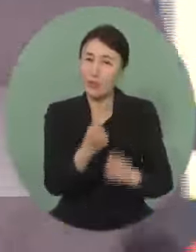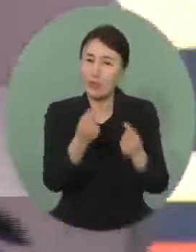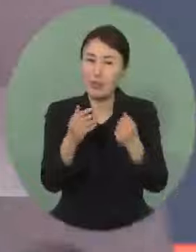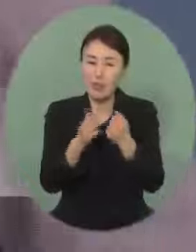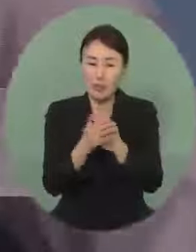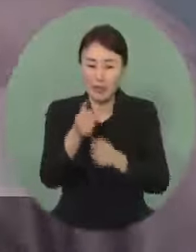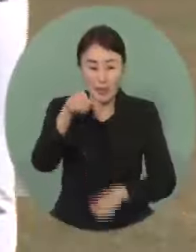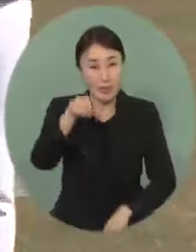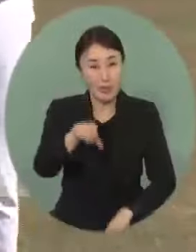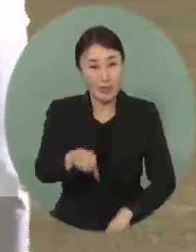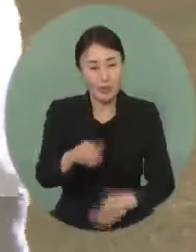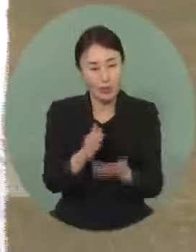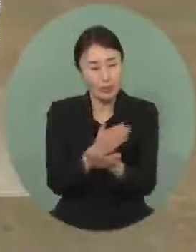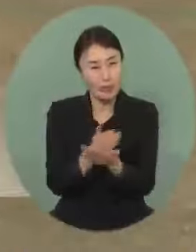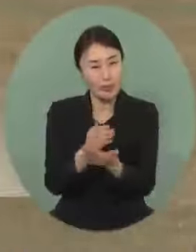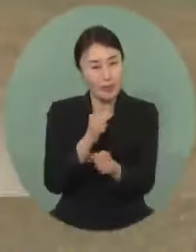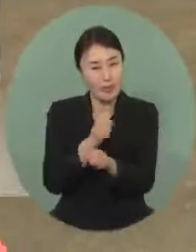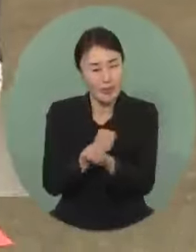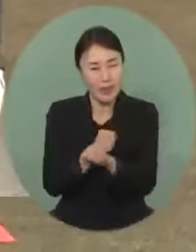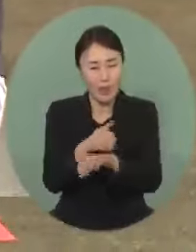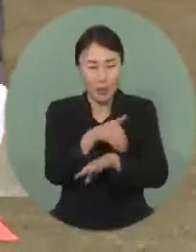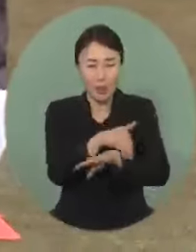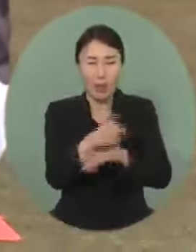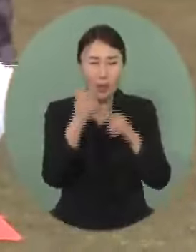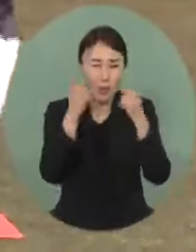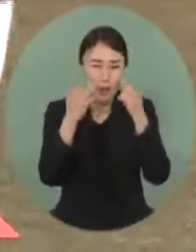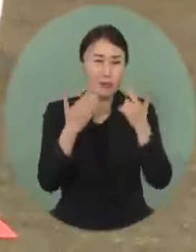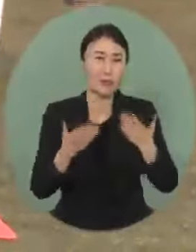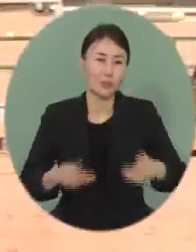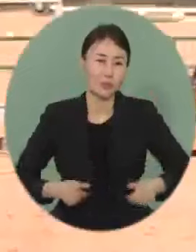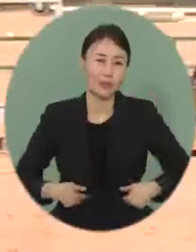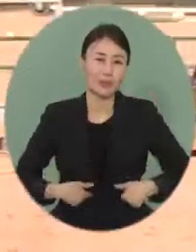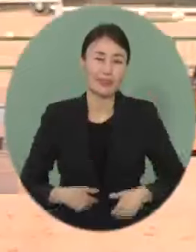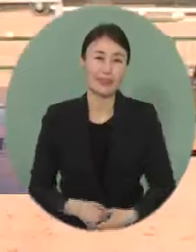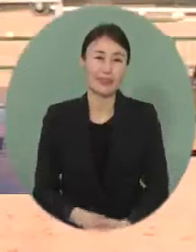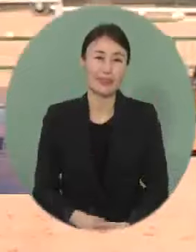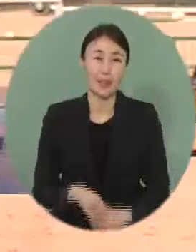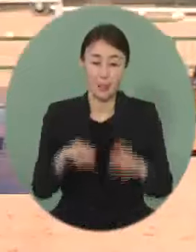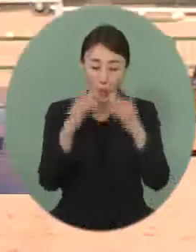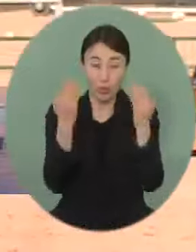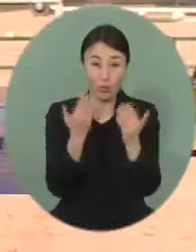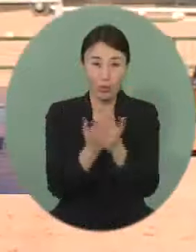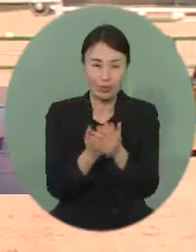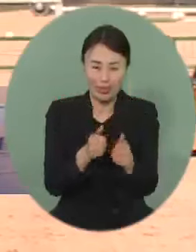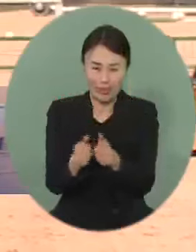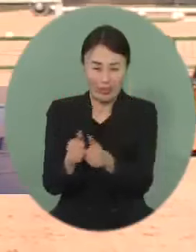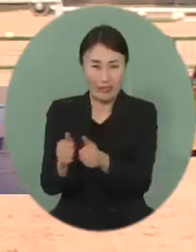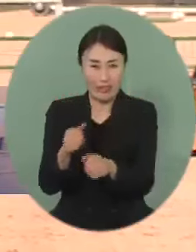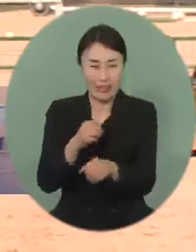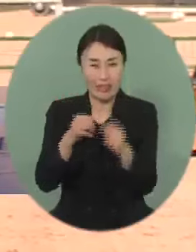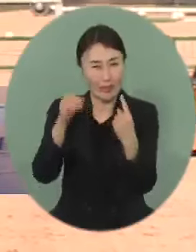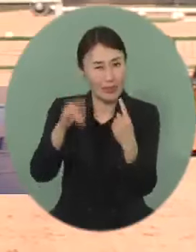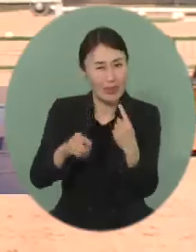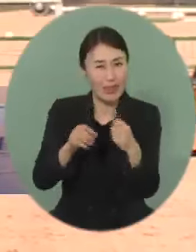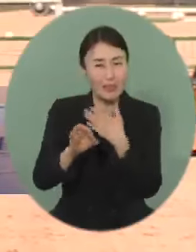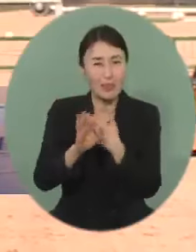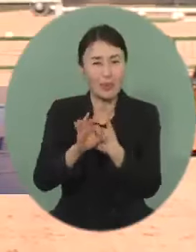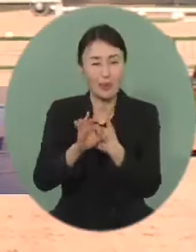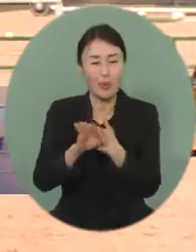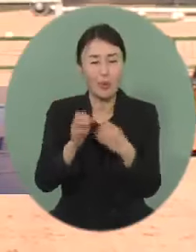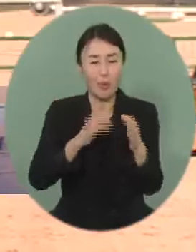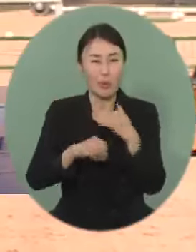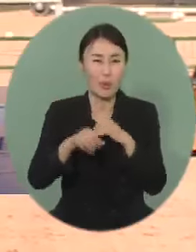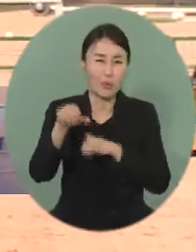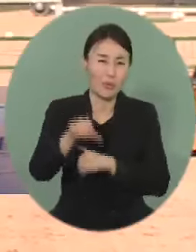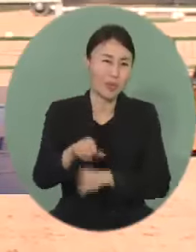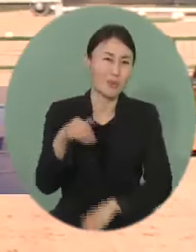경기를 구분하는 확실한 전략이 필요하다고 강조했습니다. 모든 경기를 다 잡으려고 하다가 다 내주는 상황이